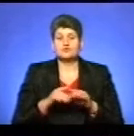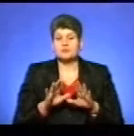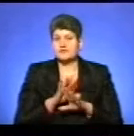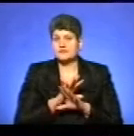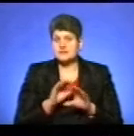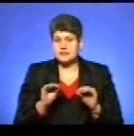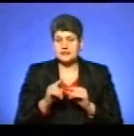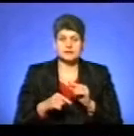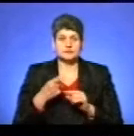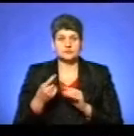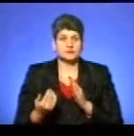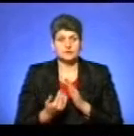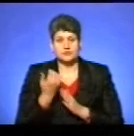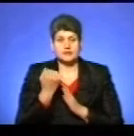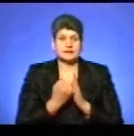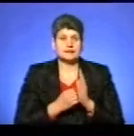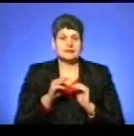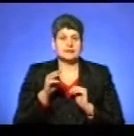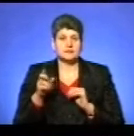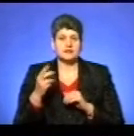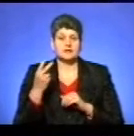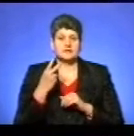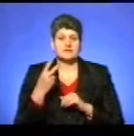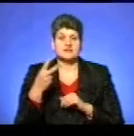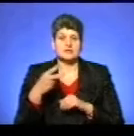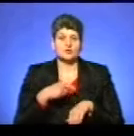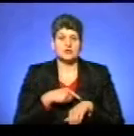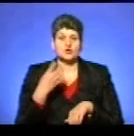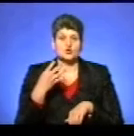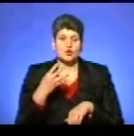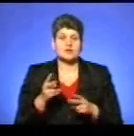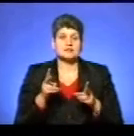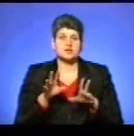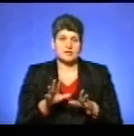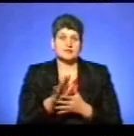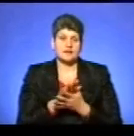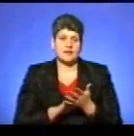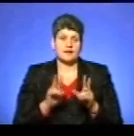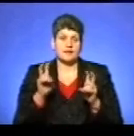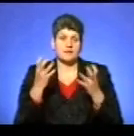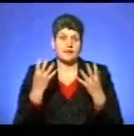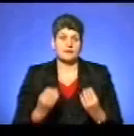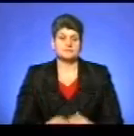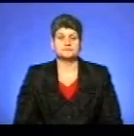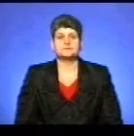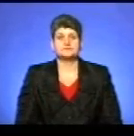все. Наступний випуск новин на каналі ТТБ дивіться о 20:40. І залишайтеся з нами далі в ефірі «Тема дня».